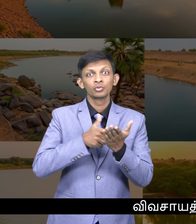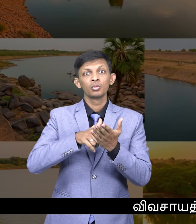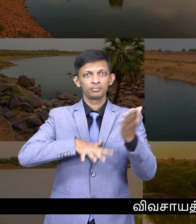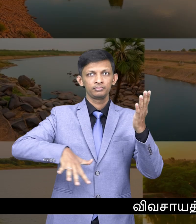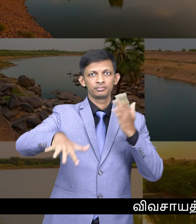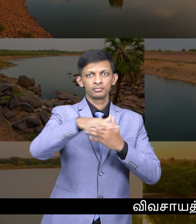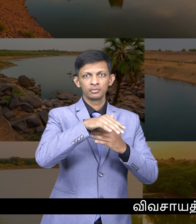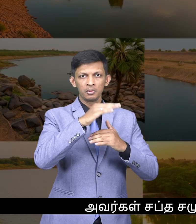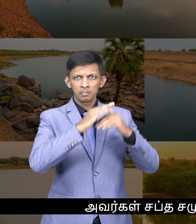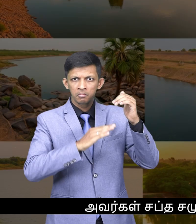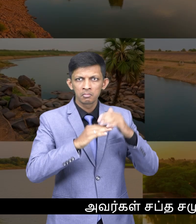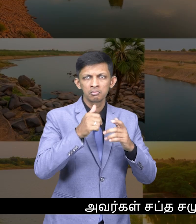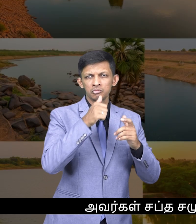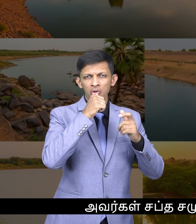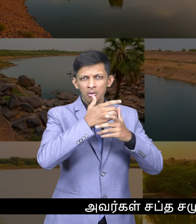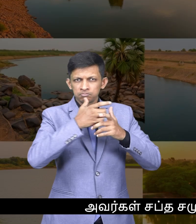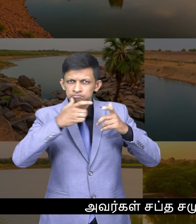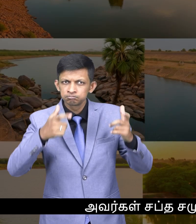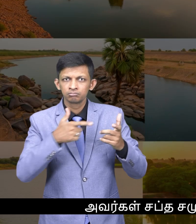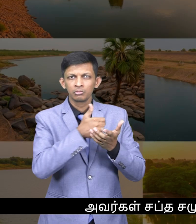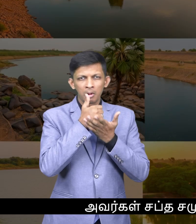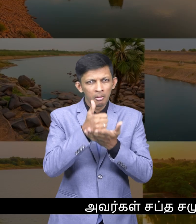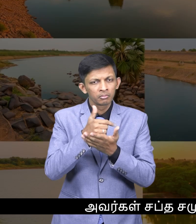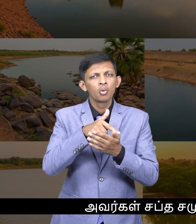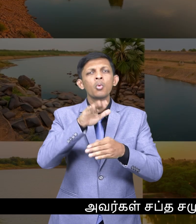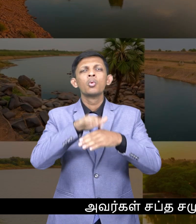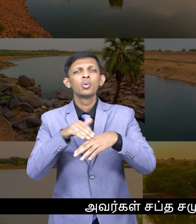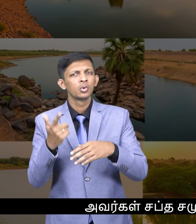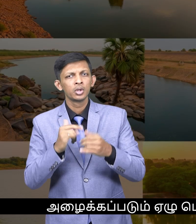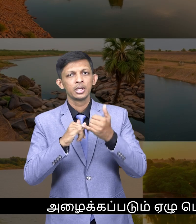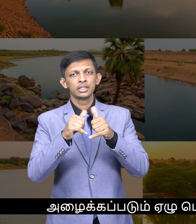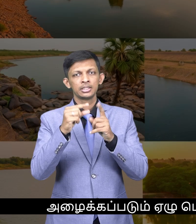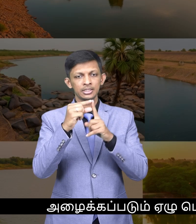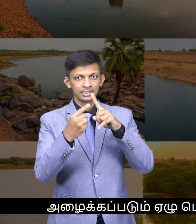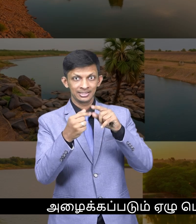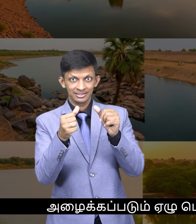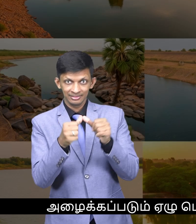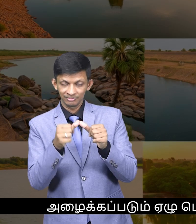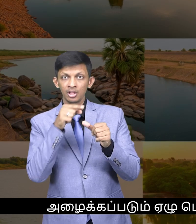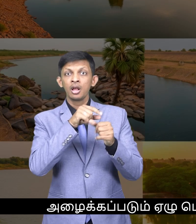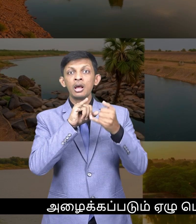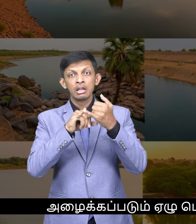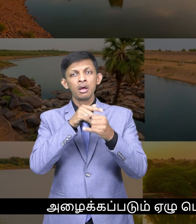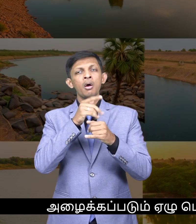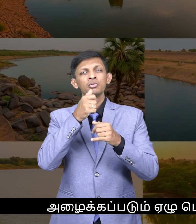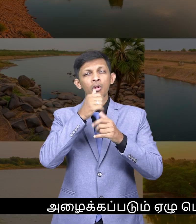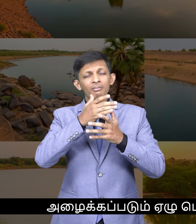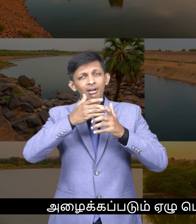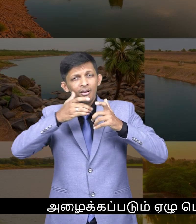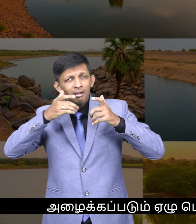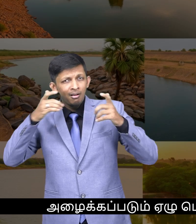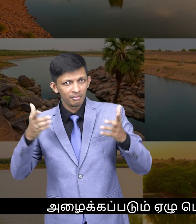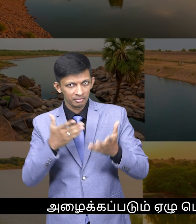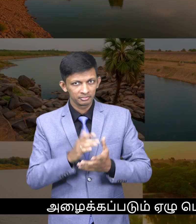விவசாயத்திற்கு உதவுவதற்காக அவர்கள் சப்த சமுத்ராலு, அதாவது 7 கடல்கள் என்று அழைக்கப்படும் 7